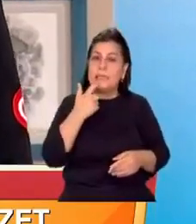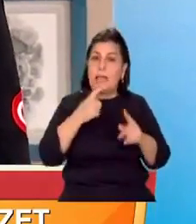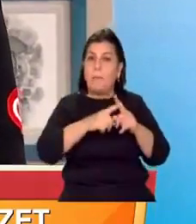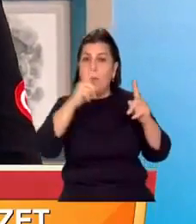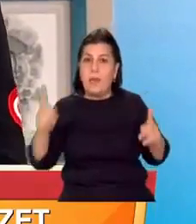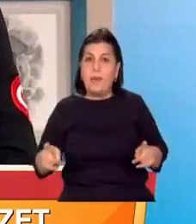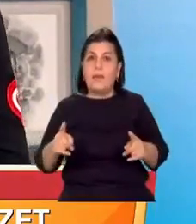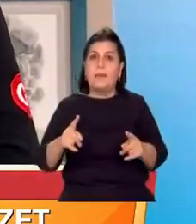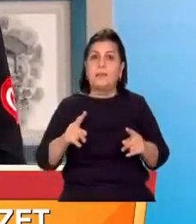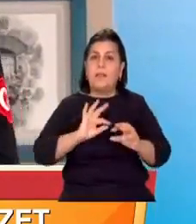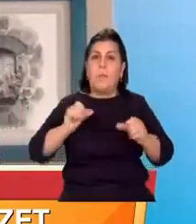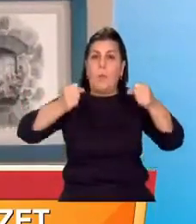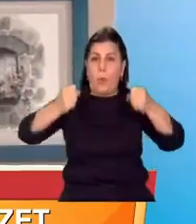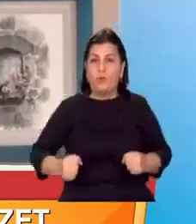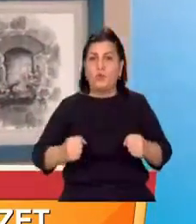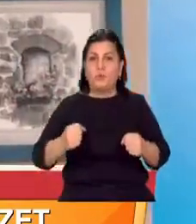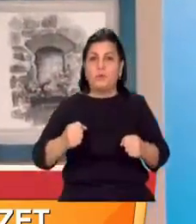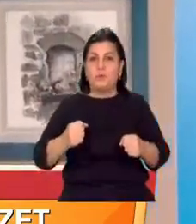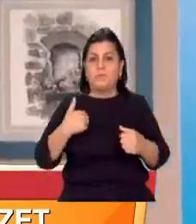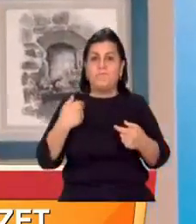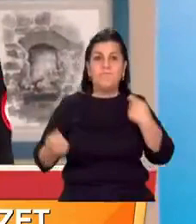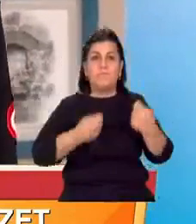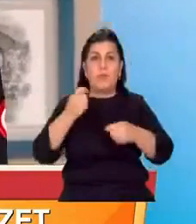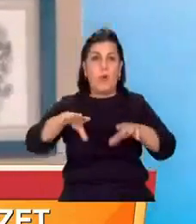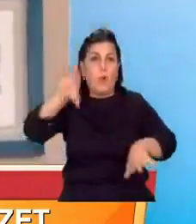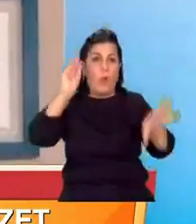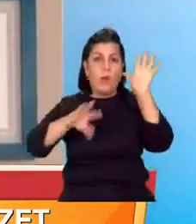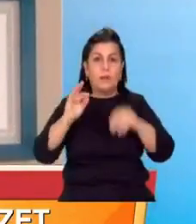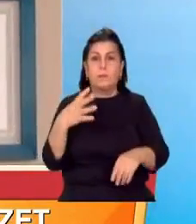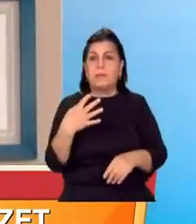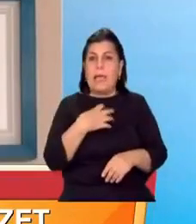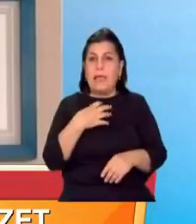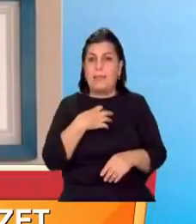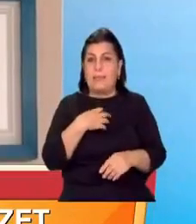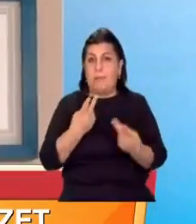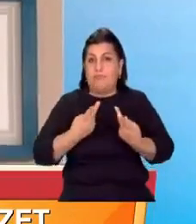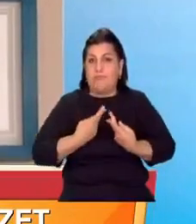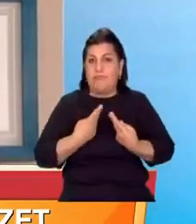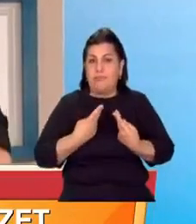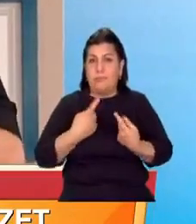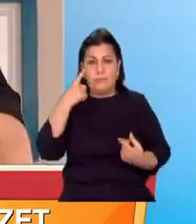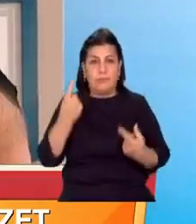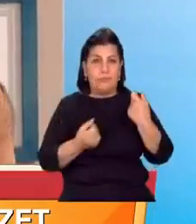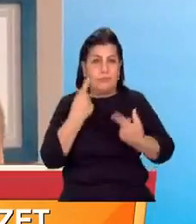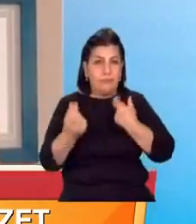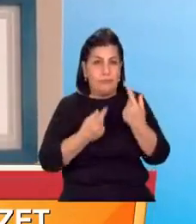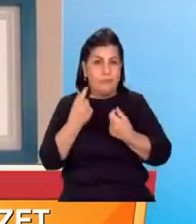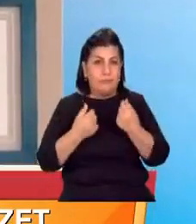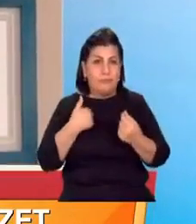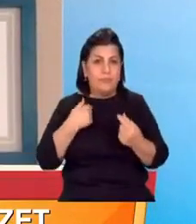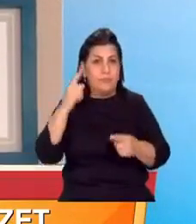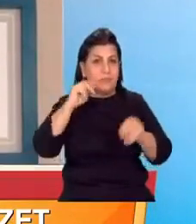beri artık oturdu iyicene oturmasıyla beraber artık kendimi önerimiz oluştu hani bize ait Evet mesela